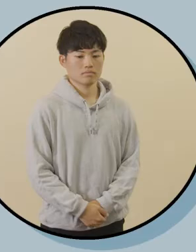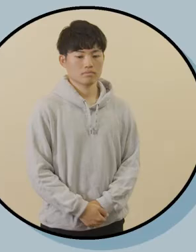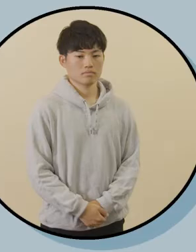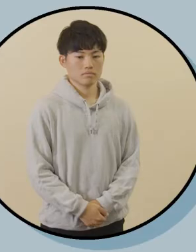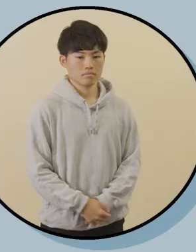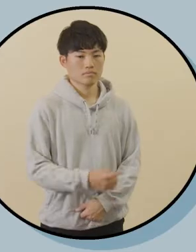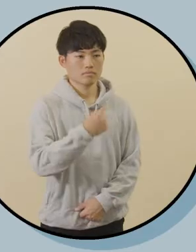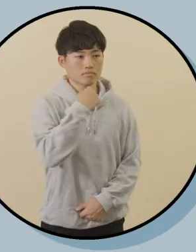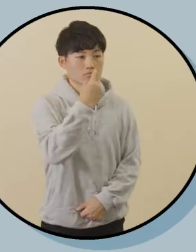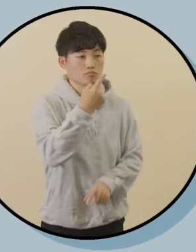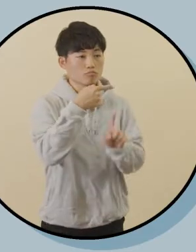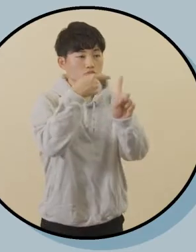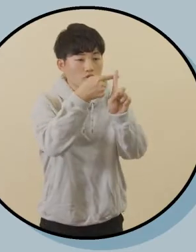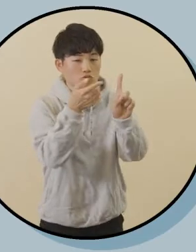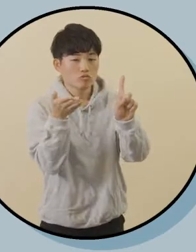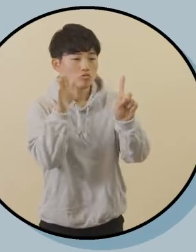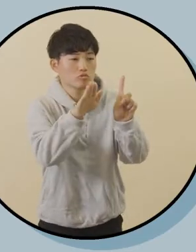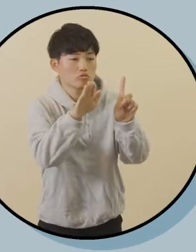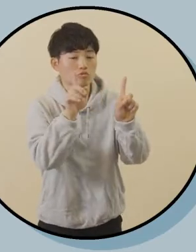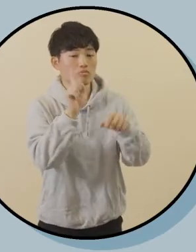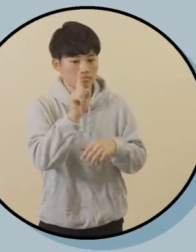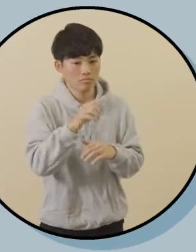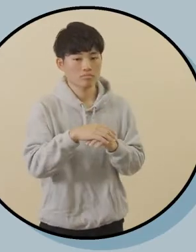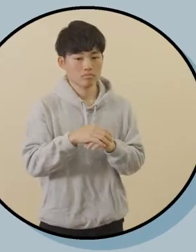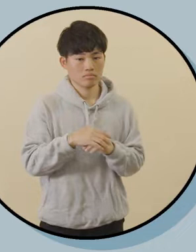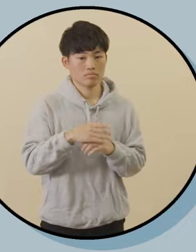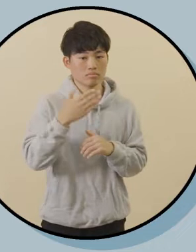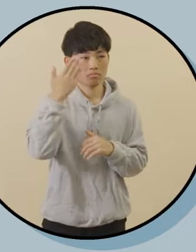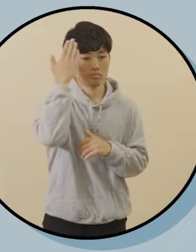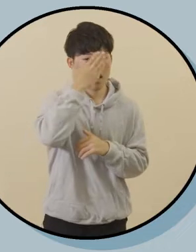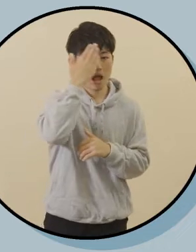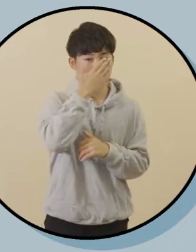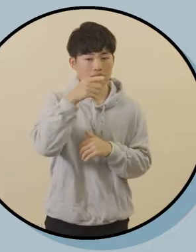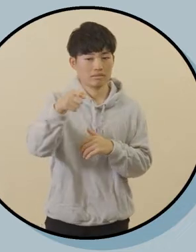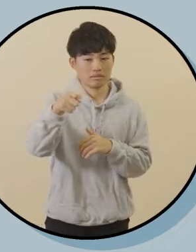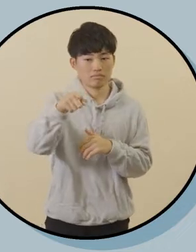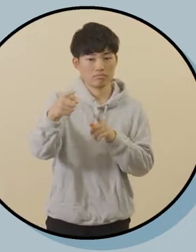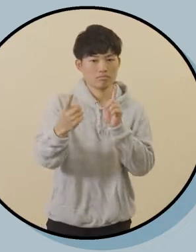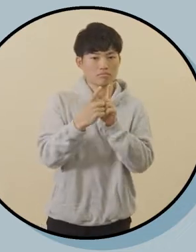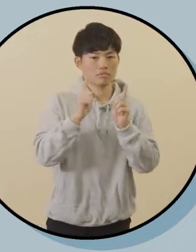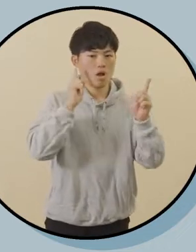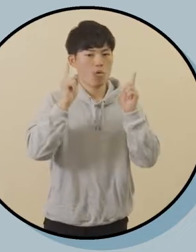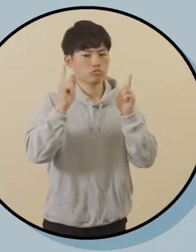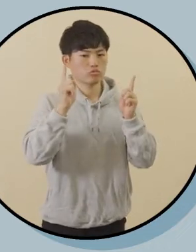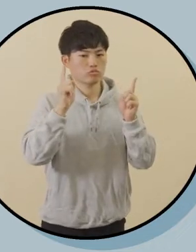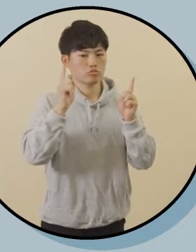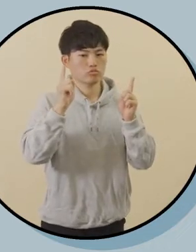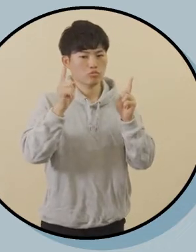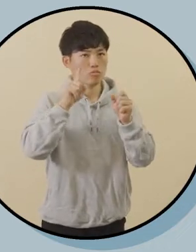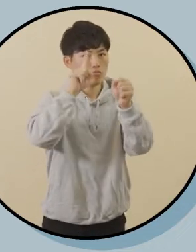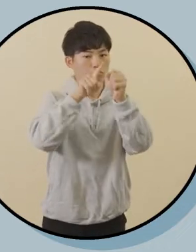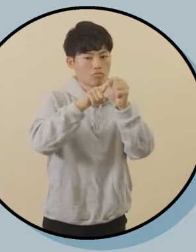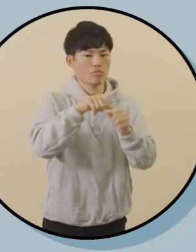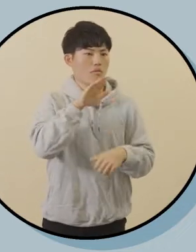さらにもう一つ付け加えると、目に見えないものと遊ぶっていうコンセプトも最初からあったんですね。でそれがどういったことかってい